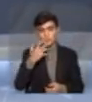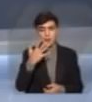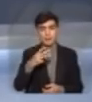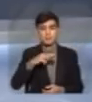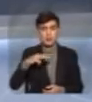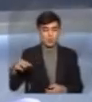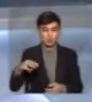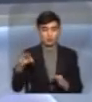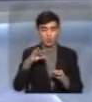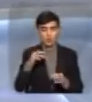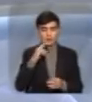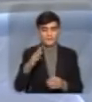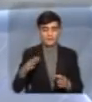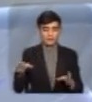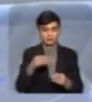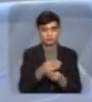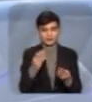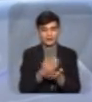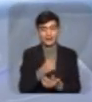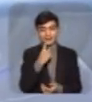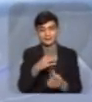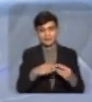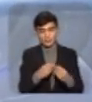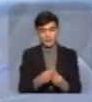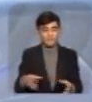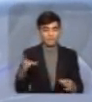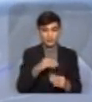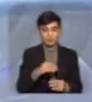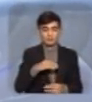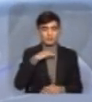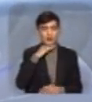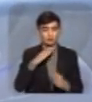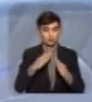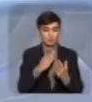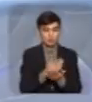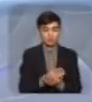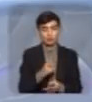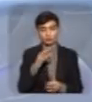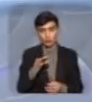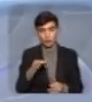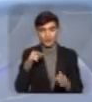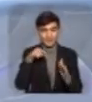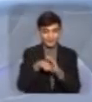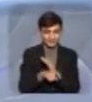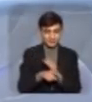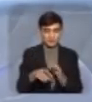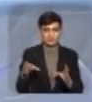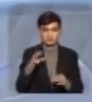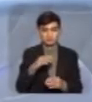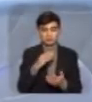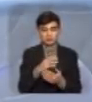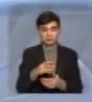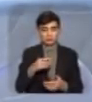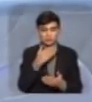пәтер қолданыста. Яғни әр отбасына үй жеткілікті сияқты көрінеді. Алайда іс жүзінде бәрі басқаша.